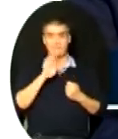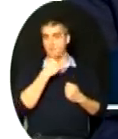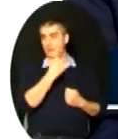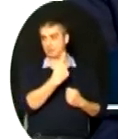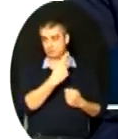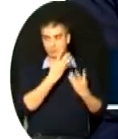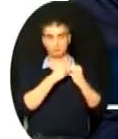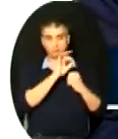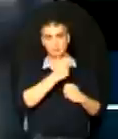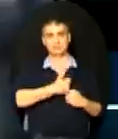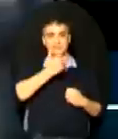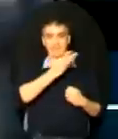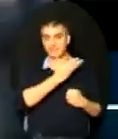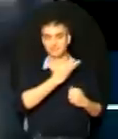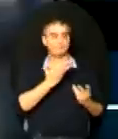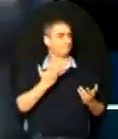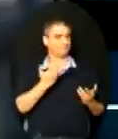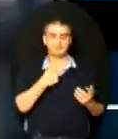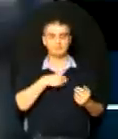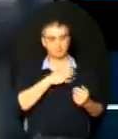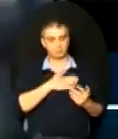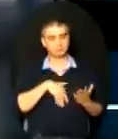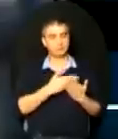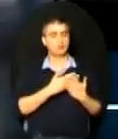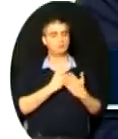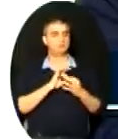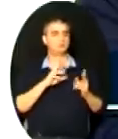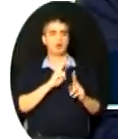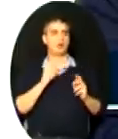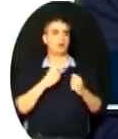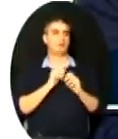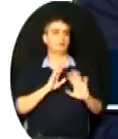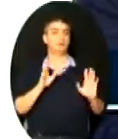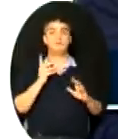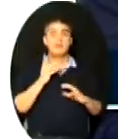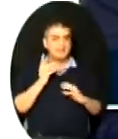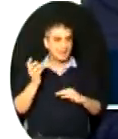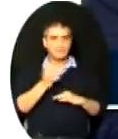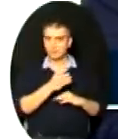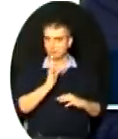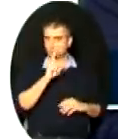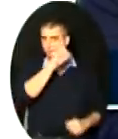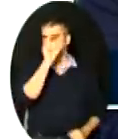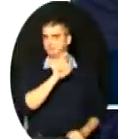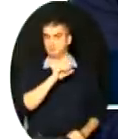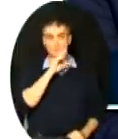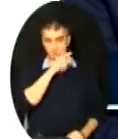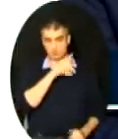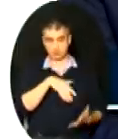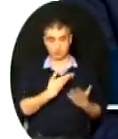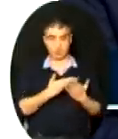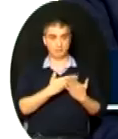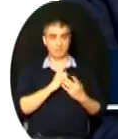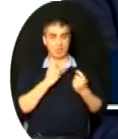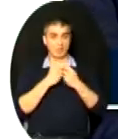עצמו, משפחתו, שרים. אנחנו רוצים יועץ בלתי תלוי, ודרך המינוי שמה סימן שאלה גדול, האם מדובר פה ביועץ